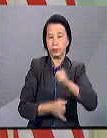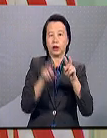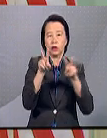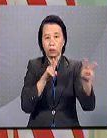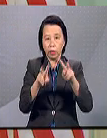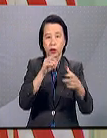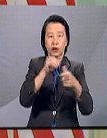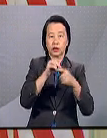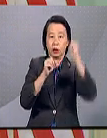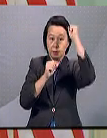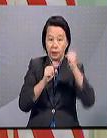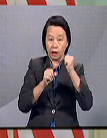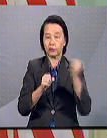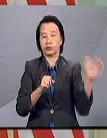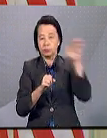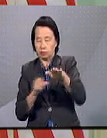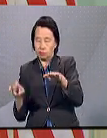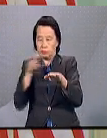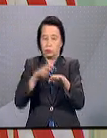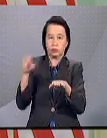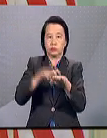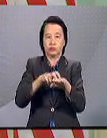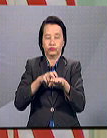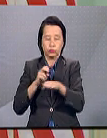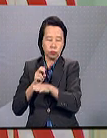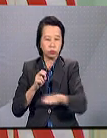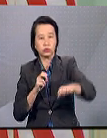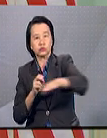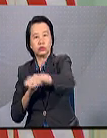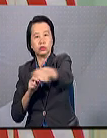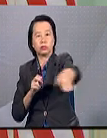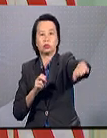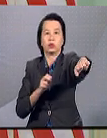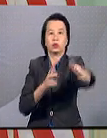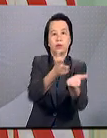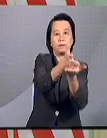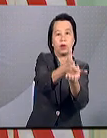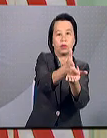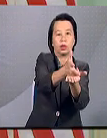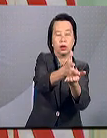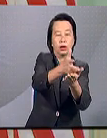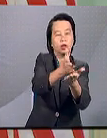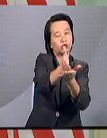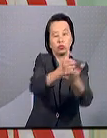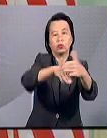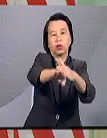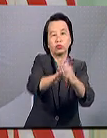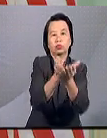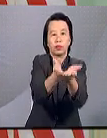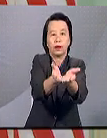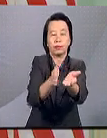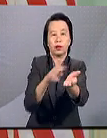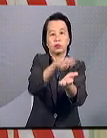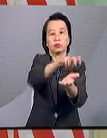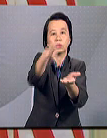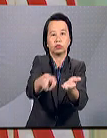atau bas kenderaan mereka, dan terus dibawa ke pelabuhan dan terus masuk ke kapal. Jadi tidak ada